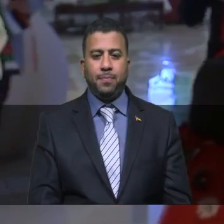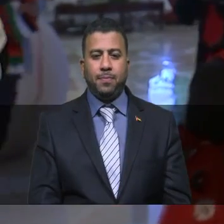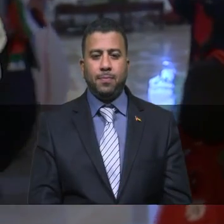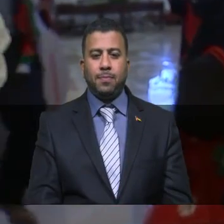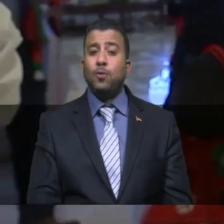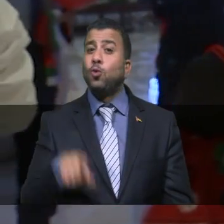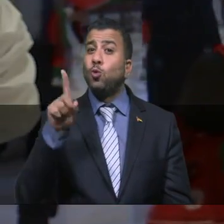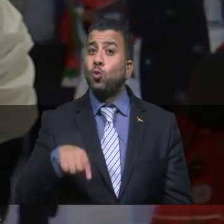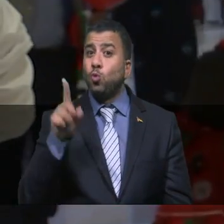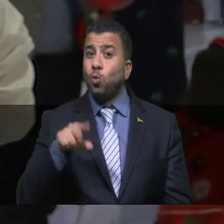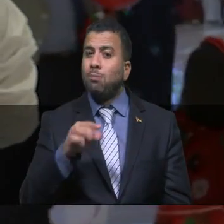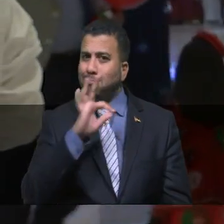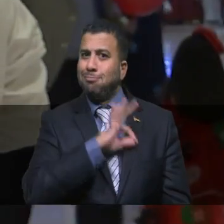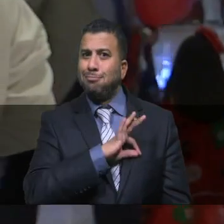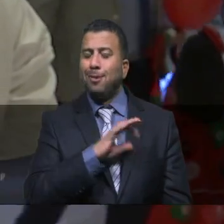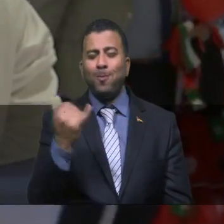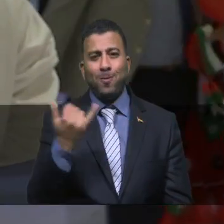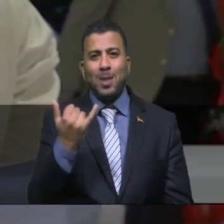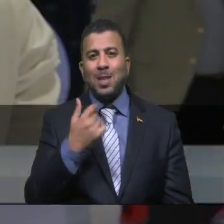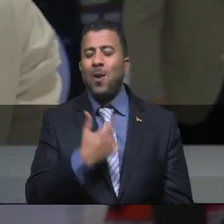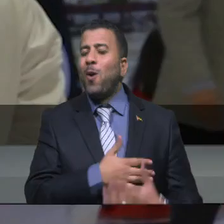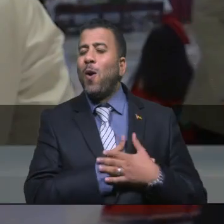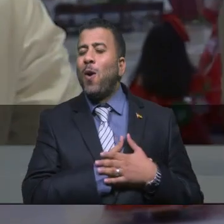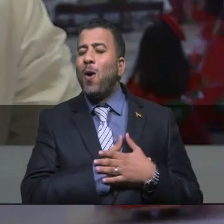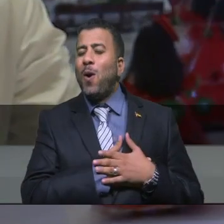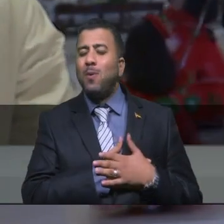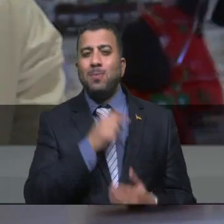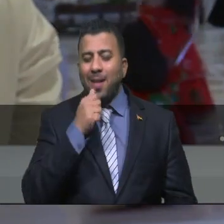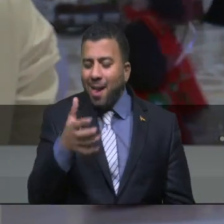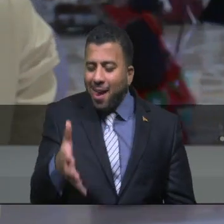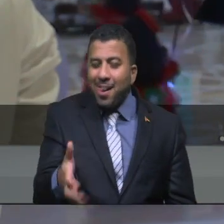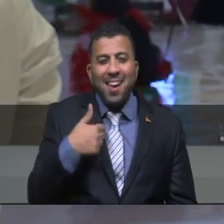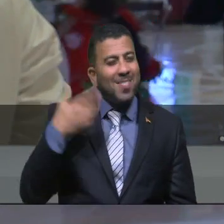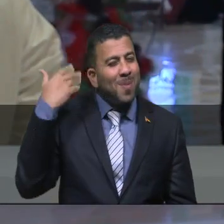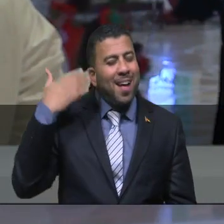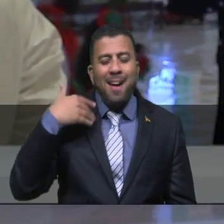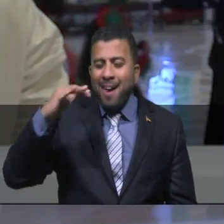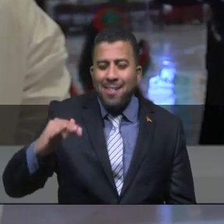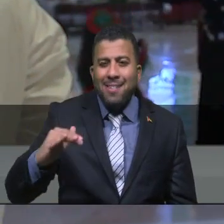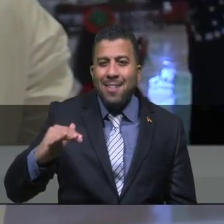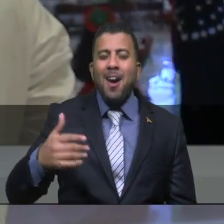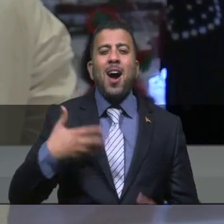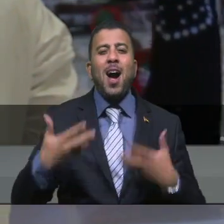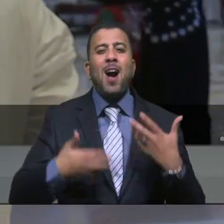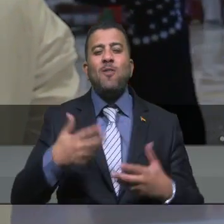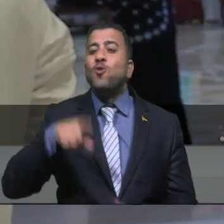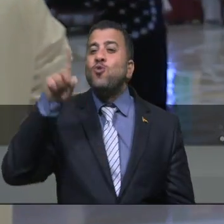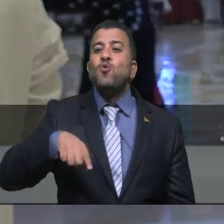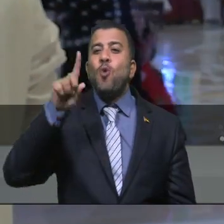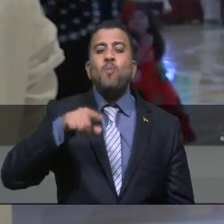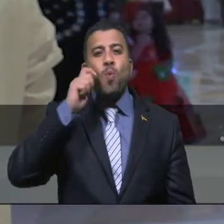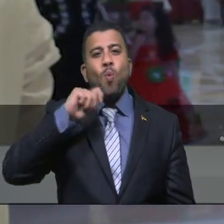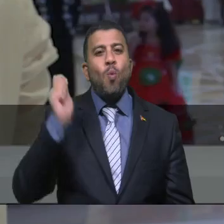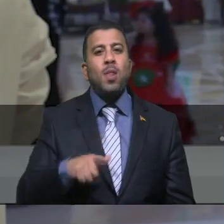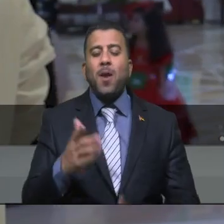مناسبة عندنا يعني عزيزة على قلبنا منذ الطفولة، يعني كنا نحتفل في اليوم الوطني، كنا